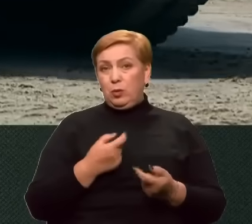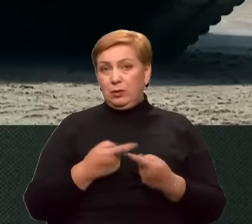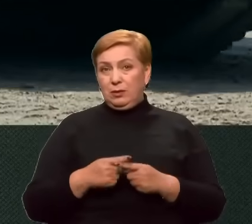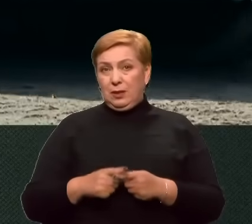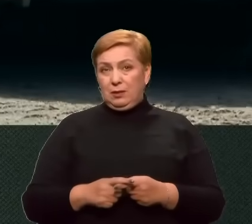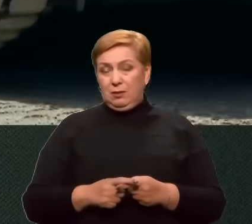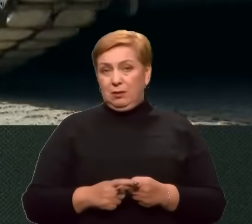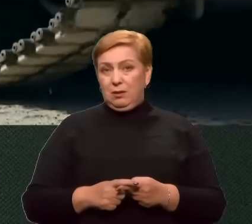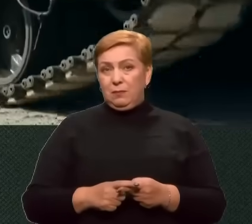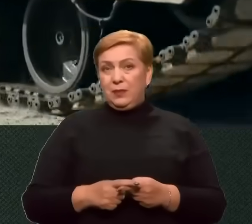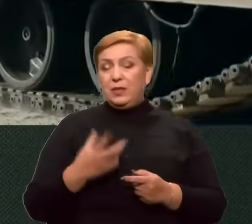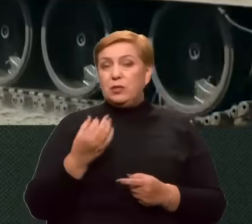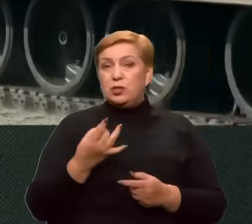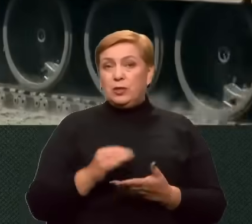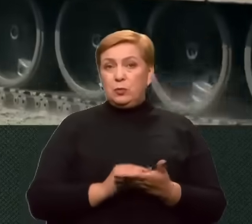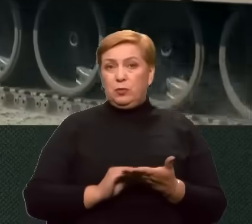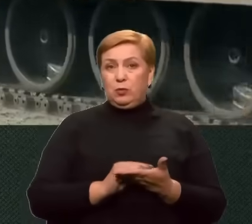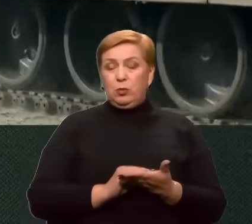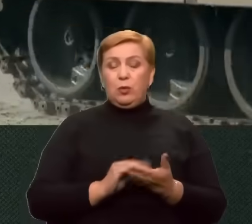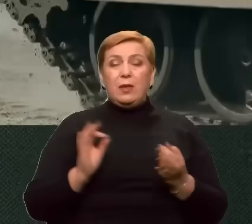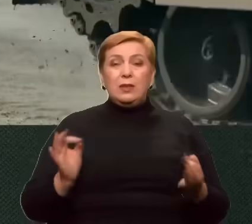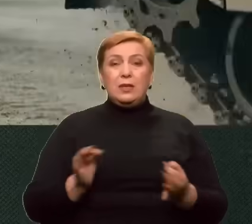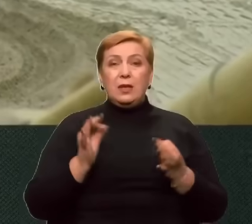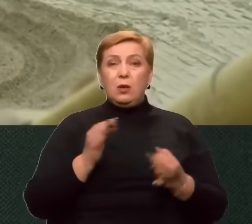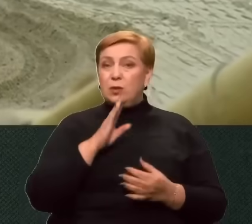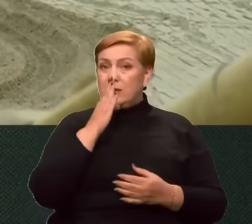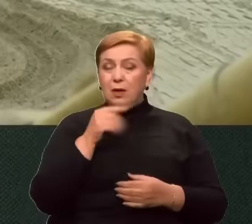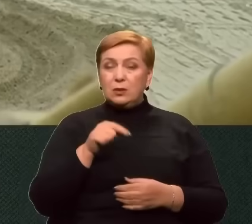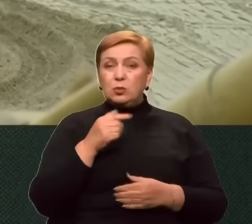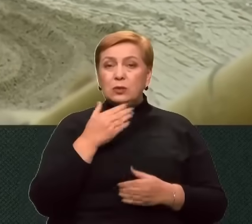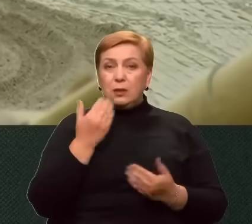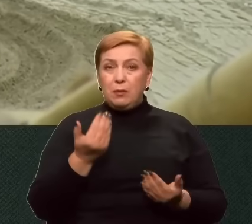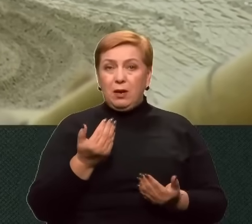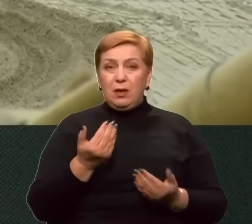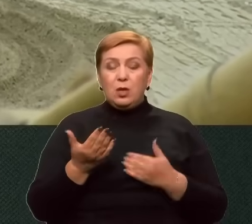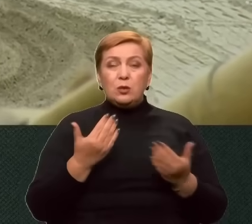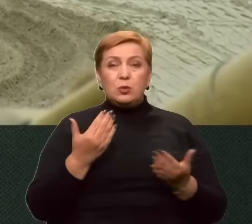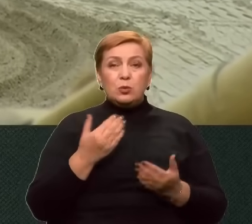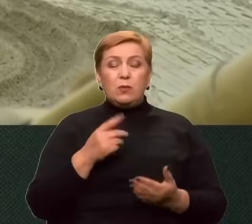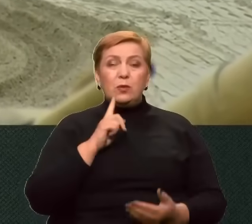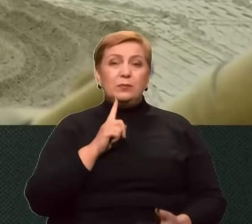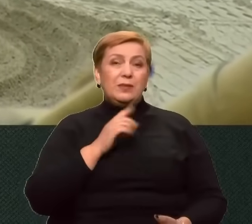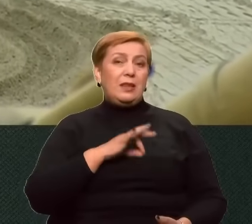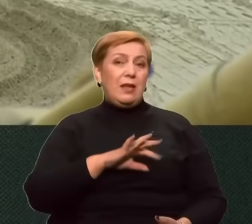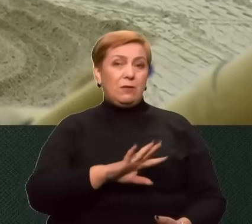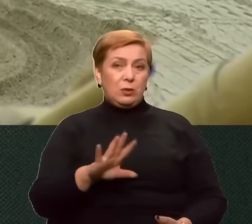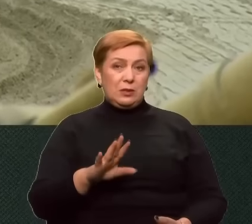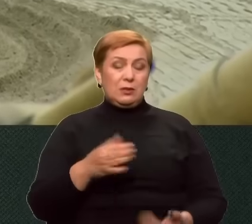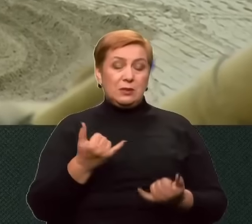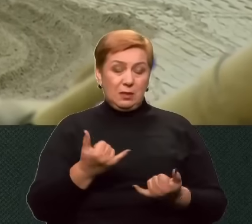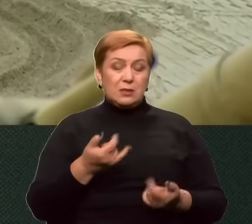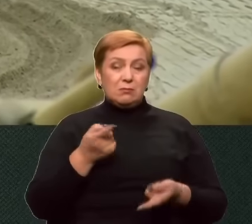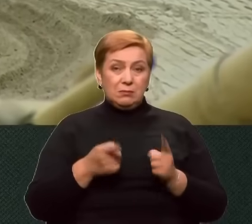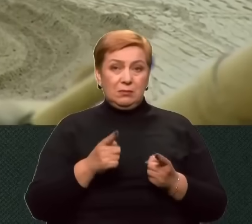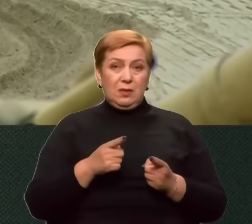бронетехніки. Ще раз повторюю, тобто ніякої зради немає. Щодо невикористання абрамсів, наразі складні погодні умови,